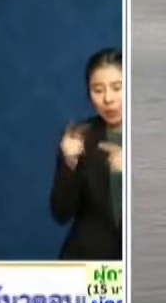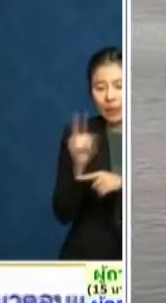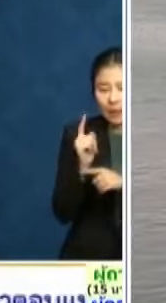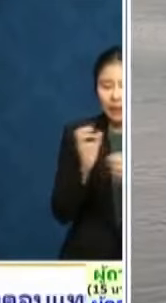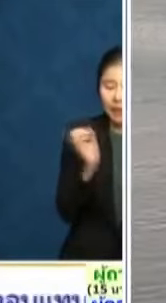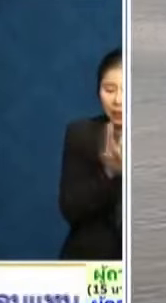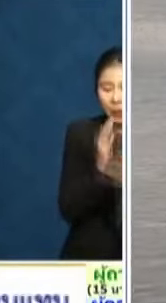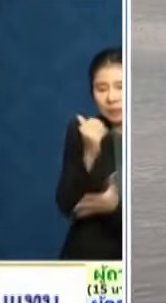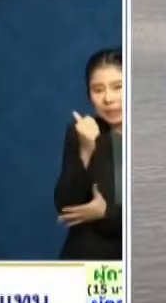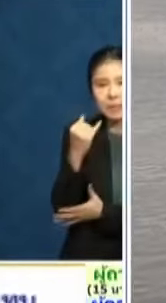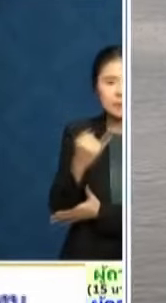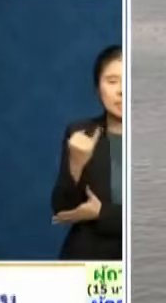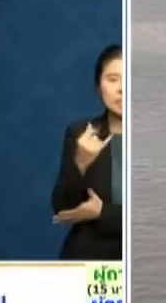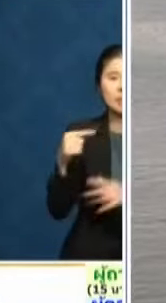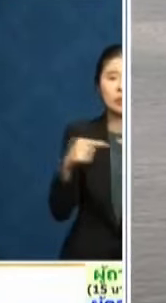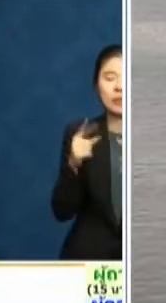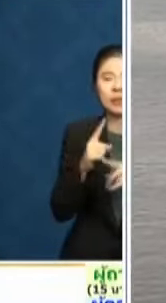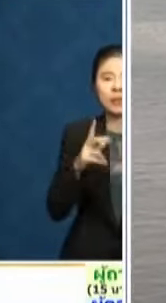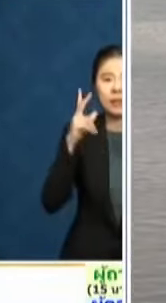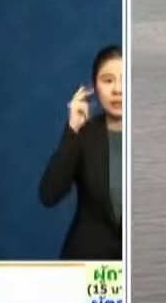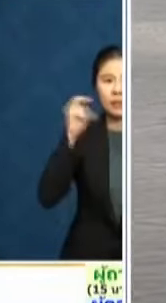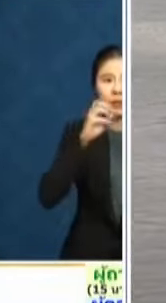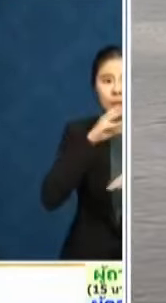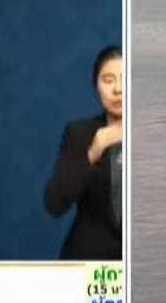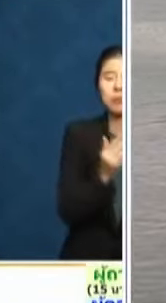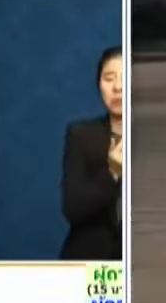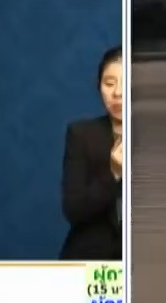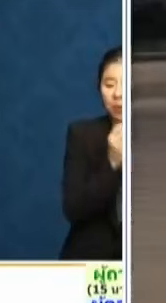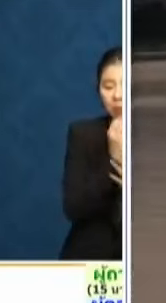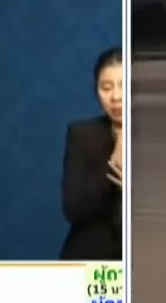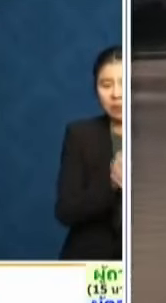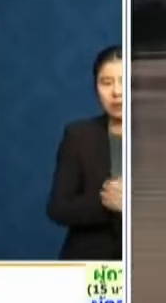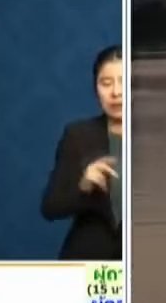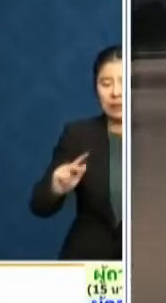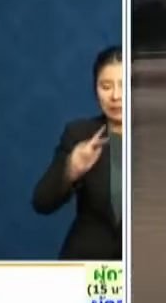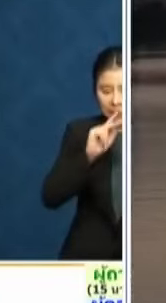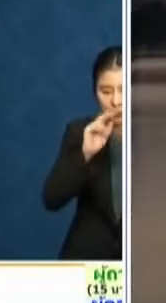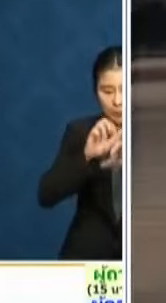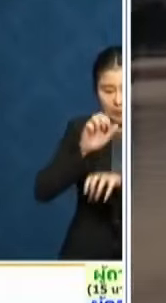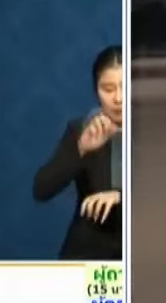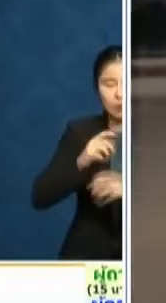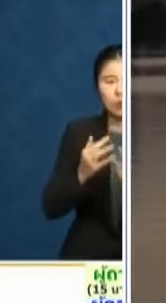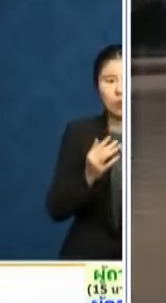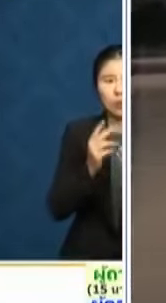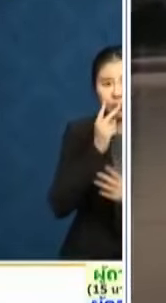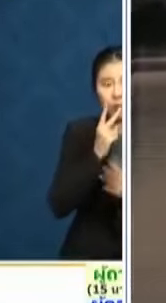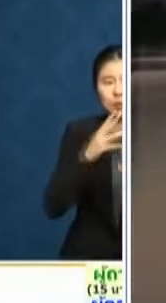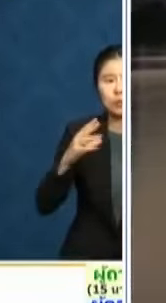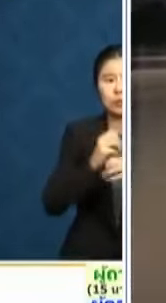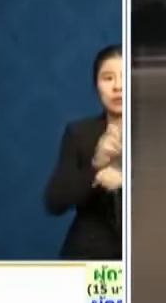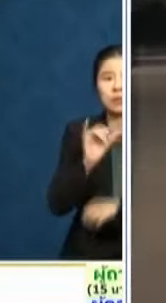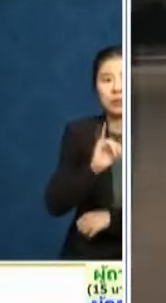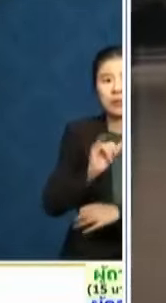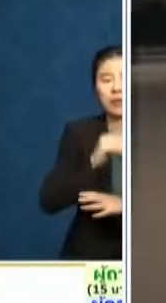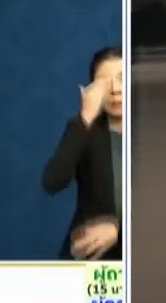ว่าเรื่องของการให้ต่างชาติเช่าที่ดิน99ปีเป็นการสั่งการให้ศึกษาผลได้ผลเสียผลกระทบ